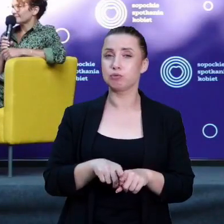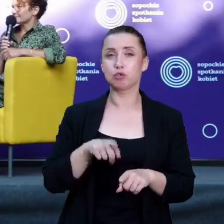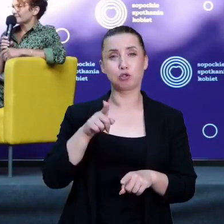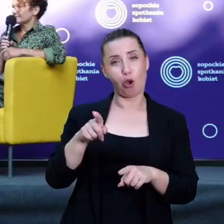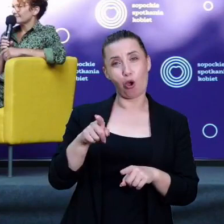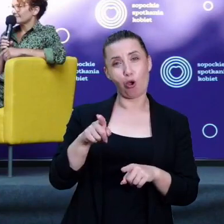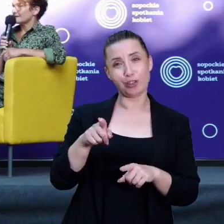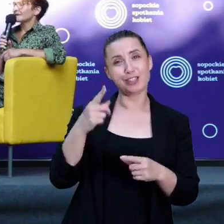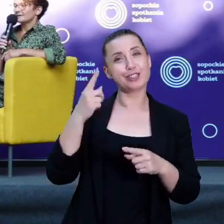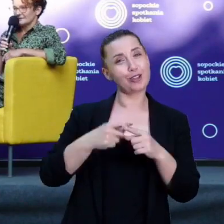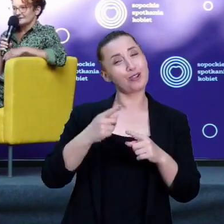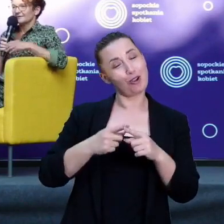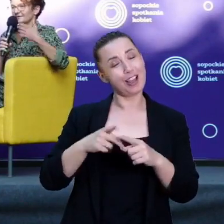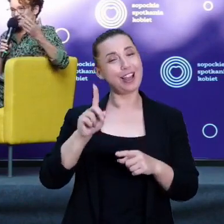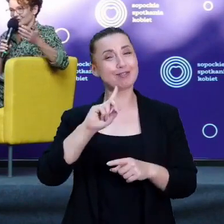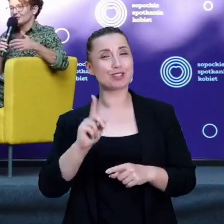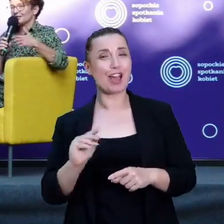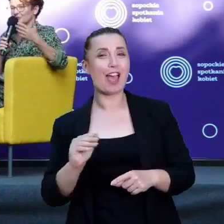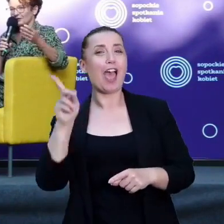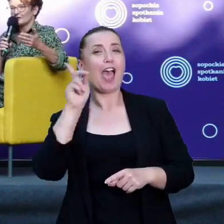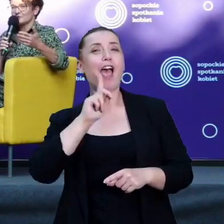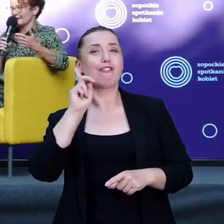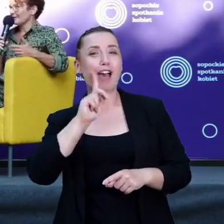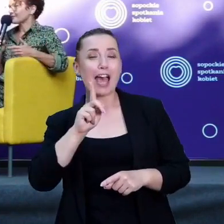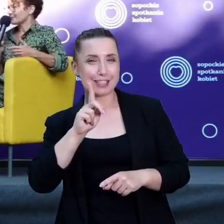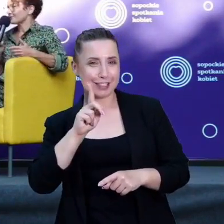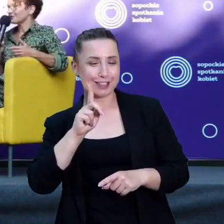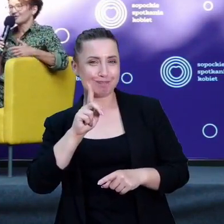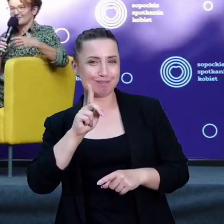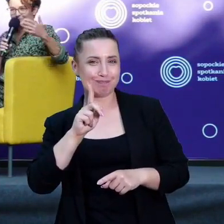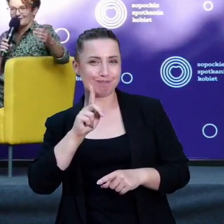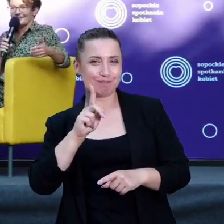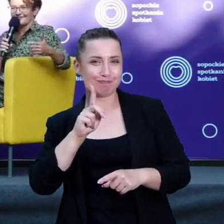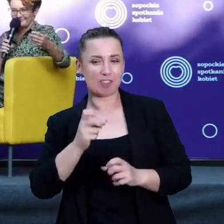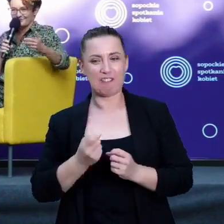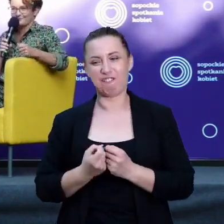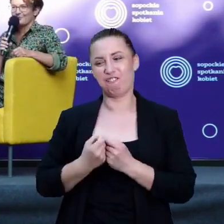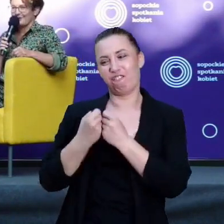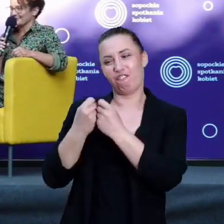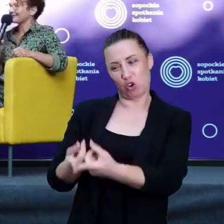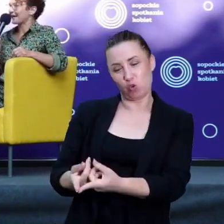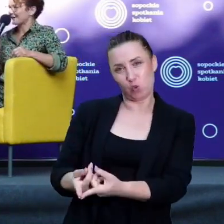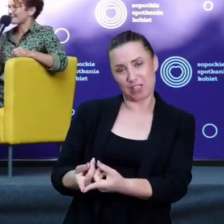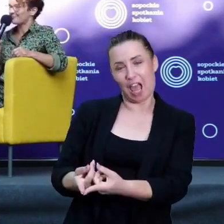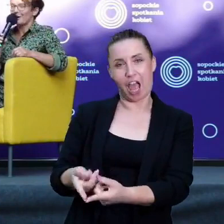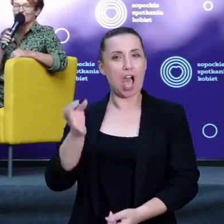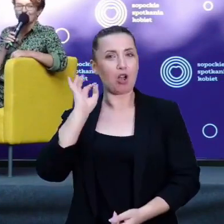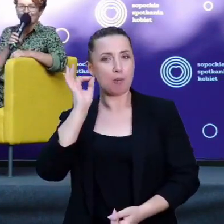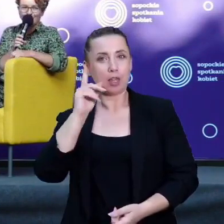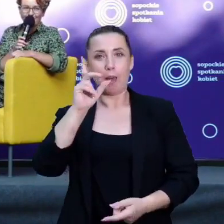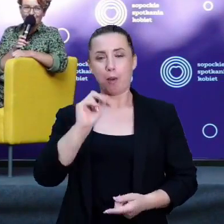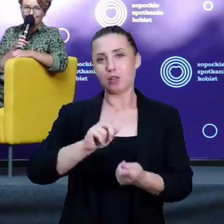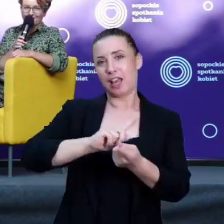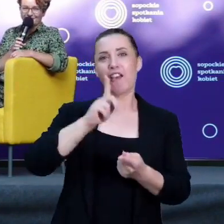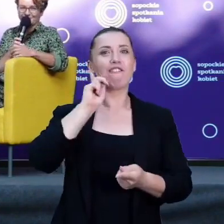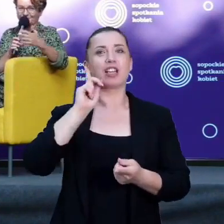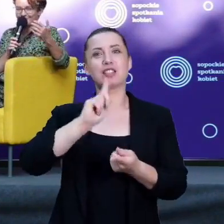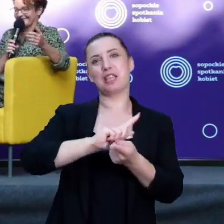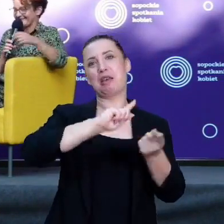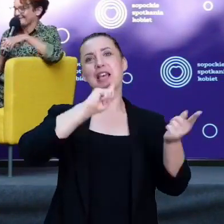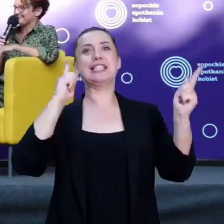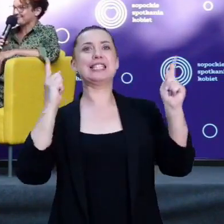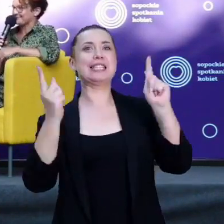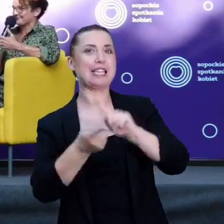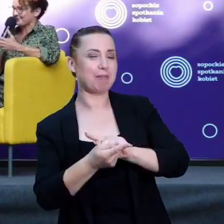Mężczyzna w tym wieku zamienia nas tak, na... Tak, żona, która go wspierała całe życie na młodszy model. Tak, współautorką jego